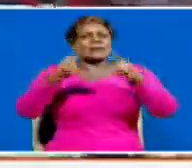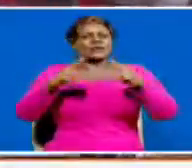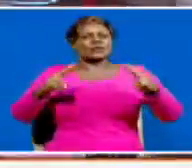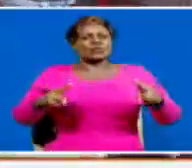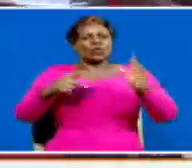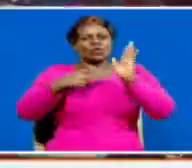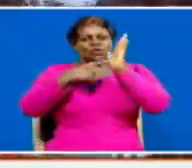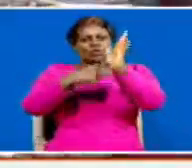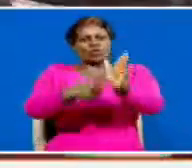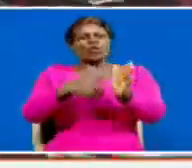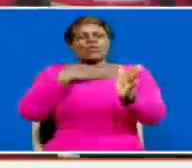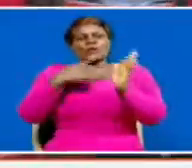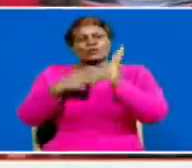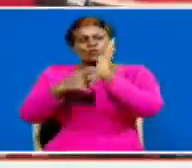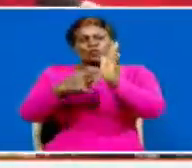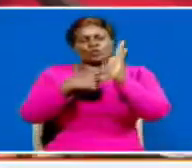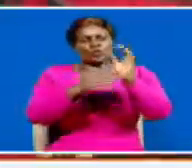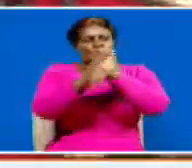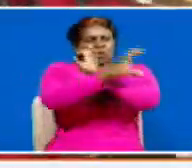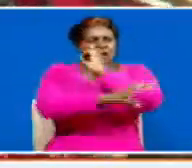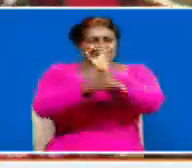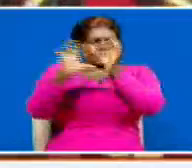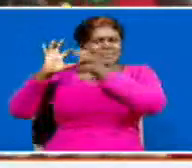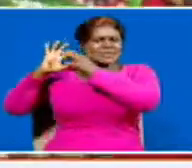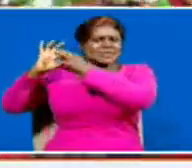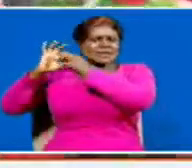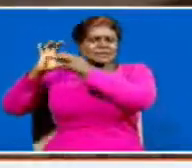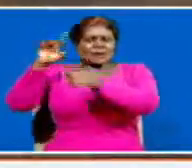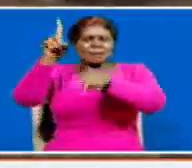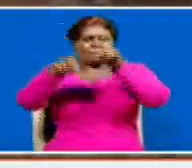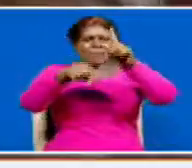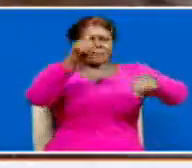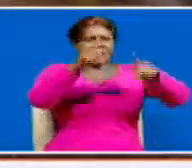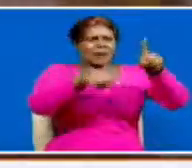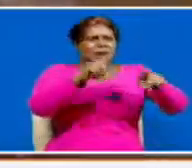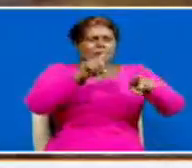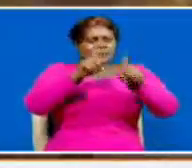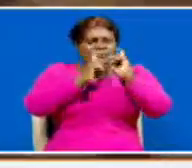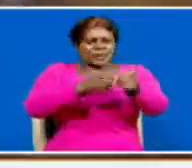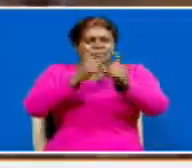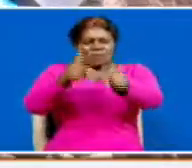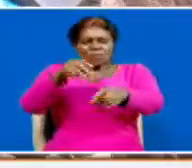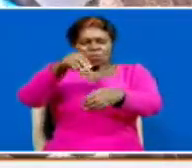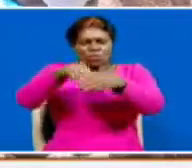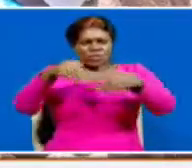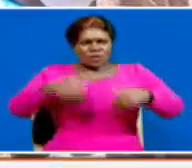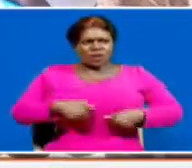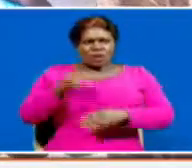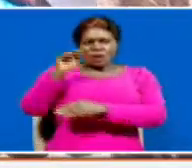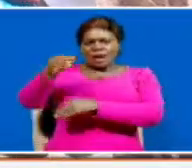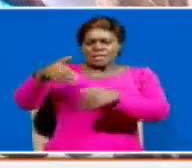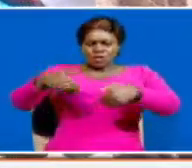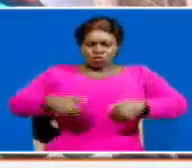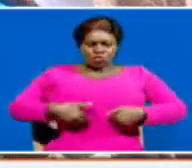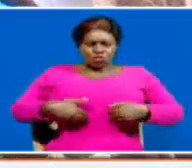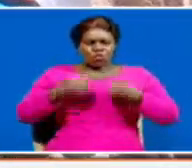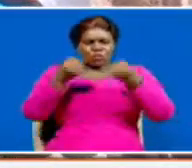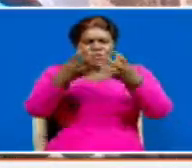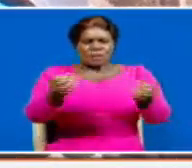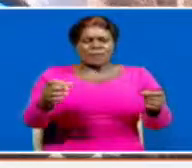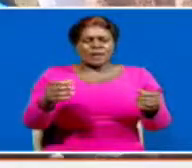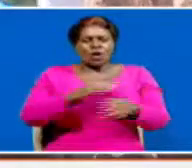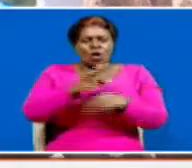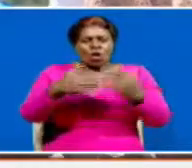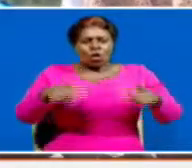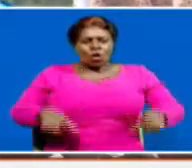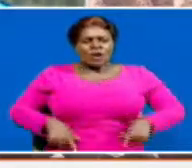Festival that seeks to showcase the country's cultural diversity and talent among the youth. Tunaomba vijana wengi na wakazi wote